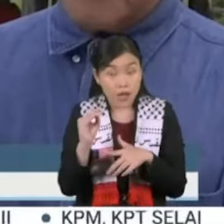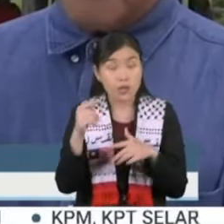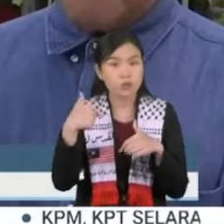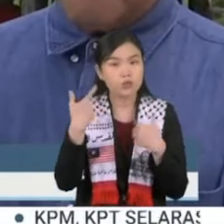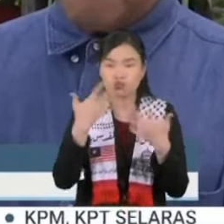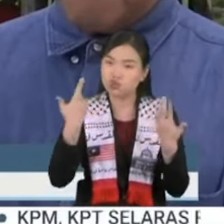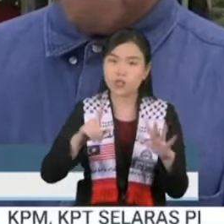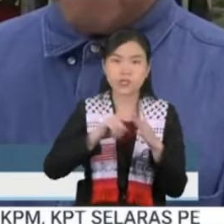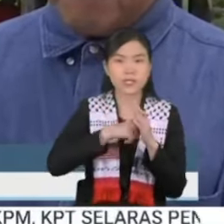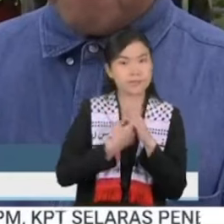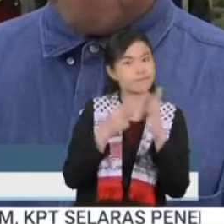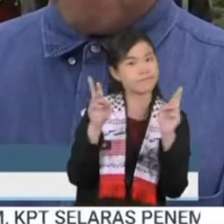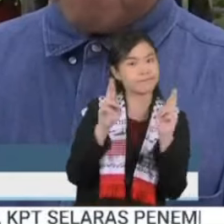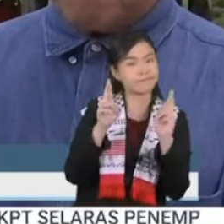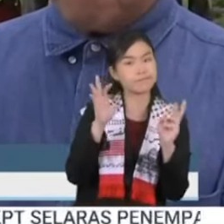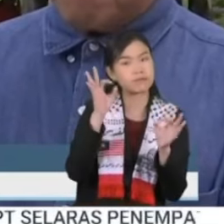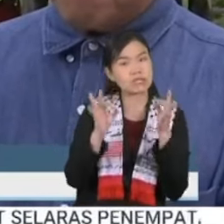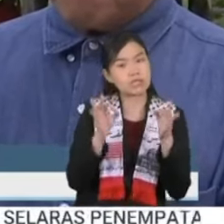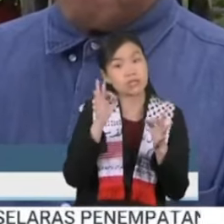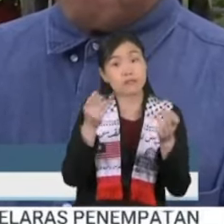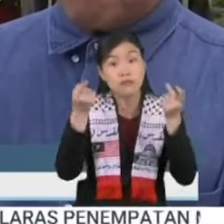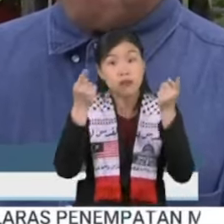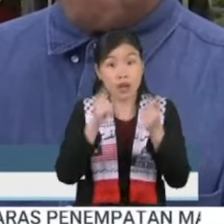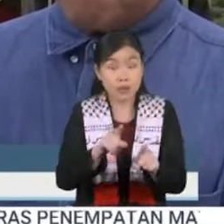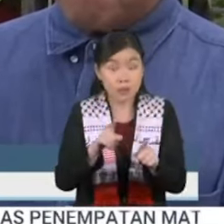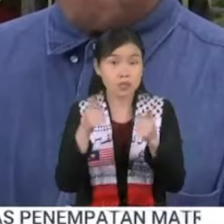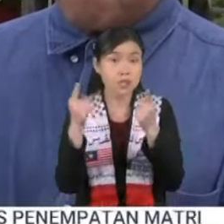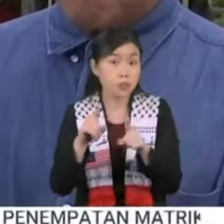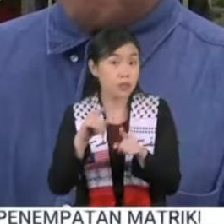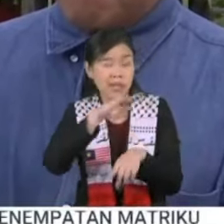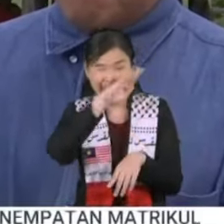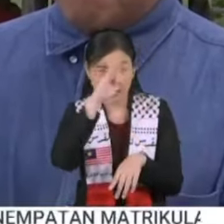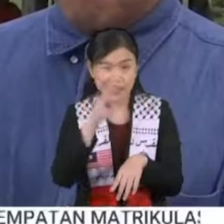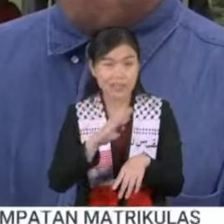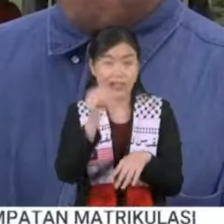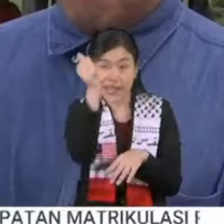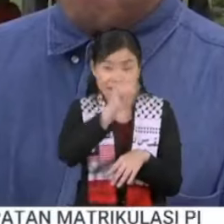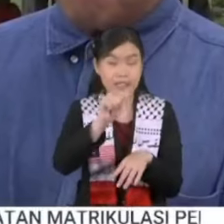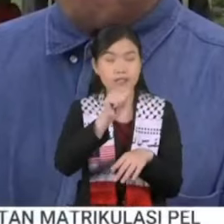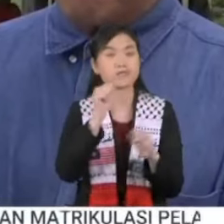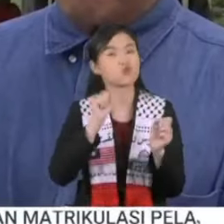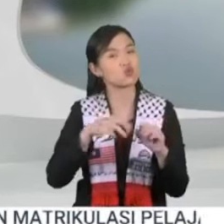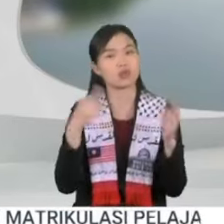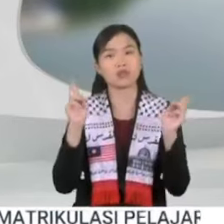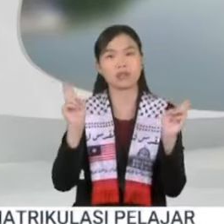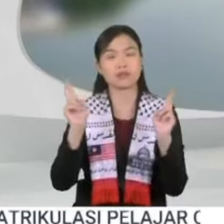untuk bersedia sekiranya bila-bila masa akan berlaku bencana banjir lah.